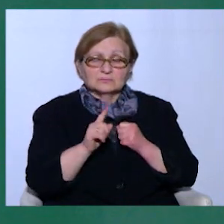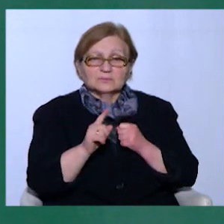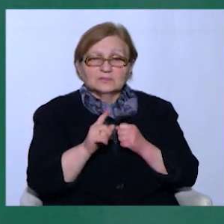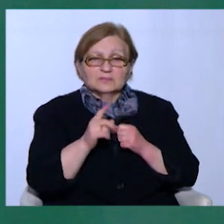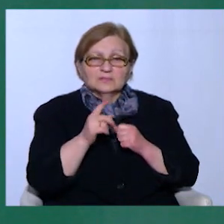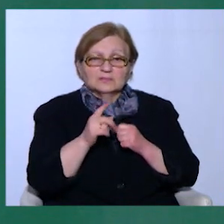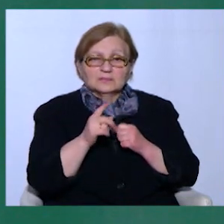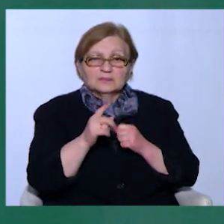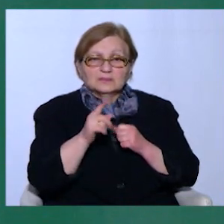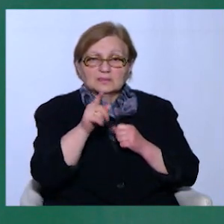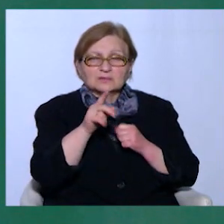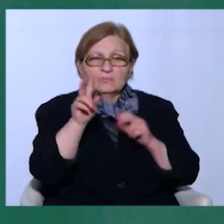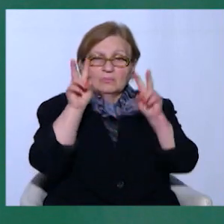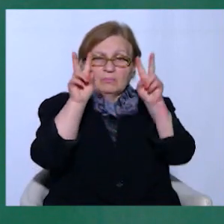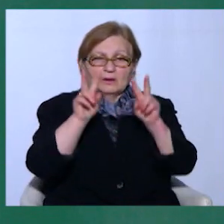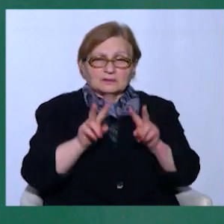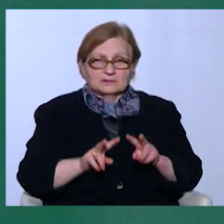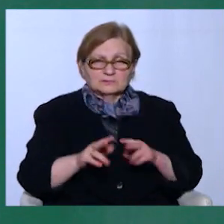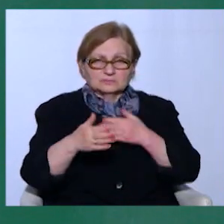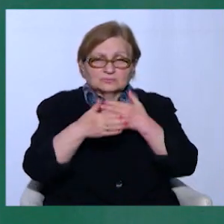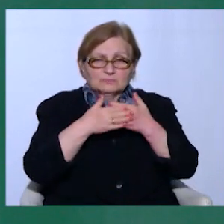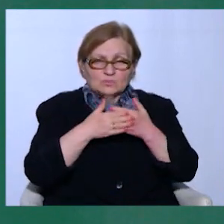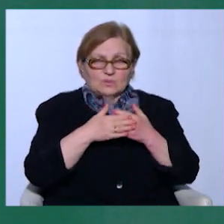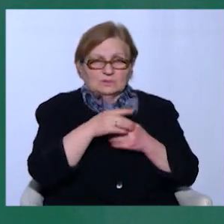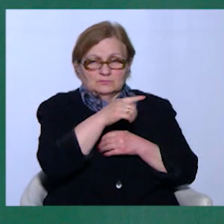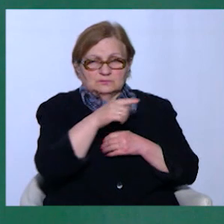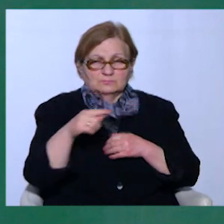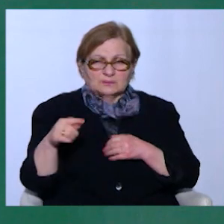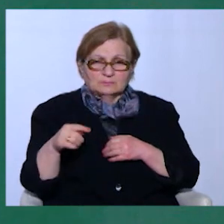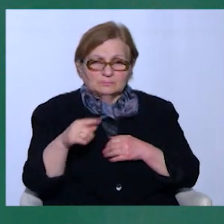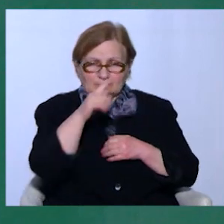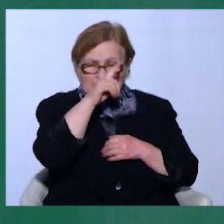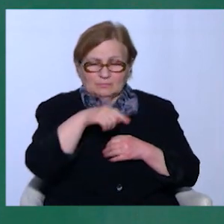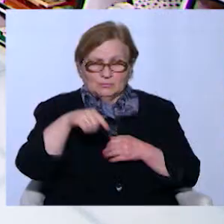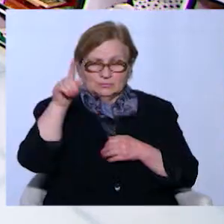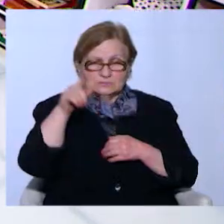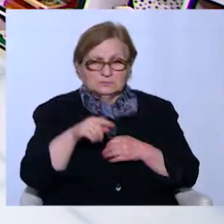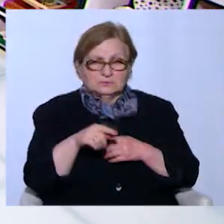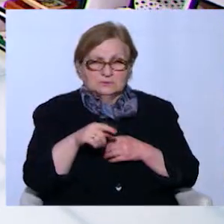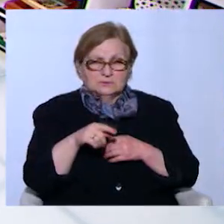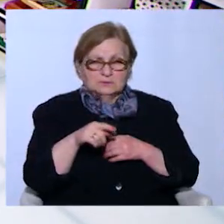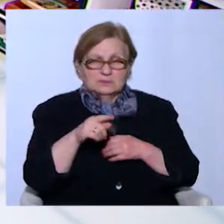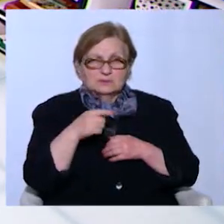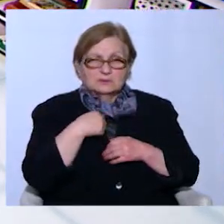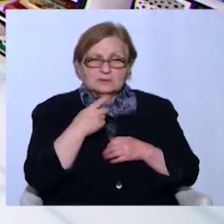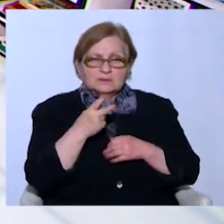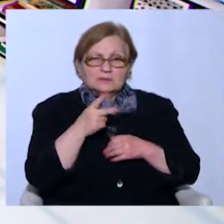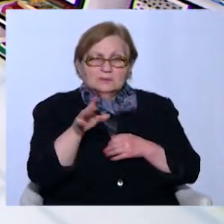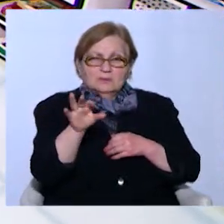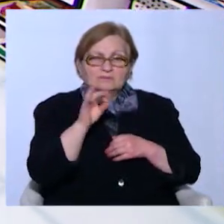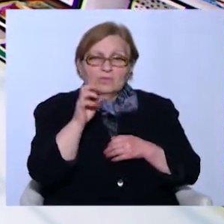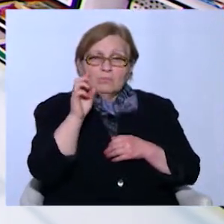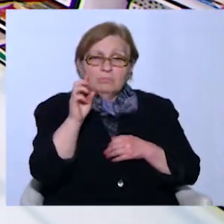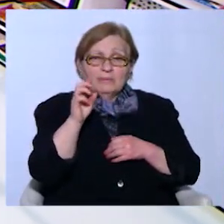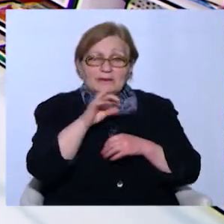რომ იგი პარალელურად მიუახლოვეთ პარაბოლას. და ჩვენ გვინდა შევარჩიოთ ისეთი b პარამეტრი, რომ